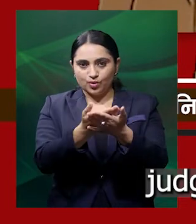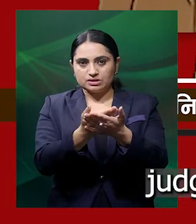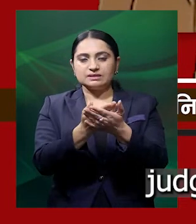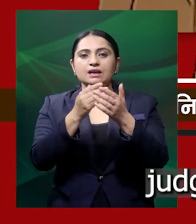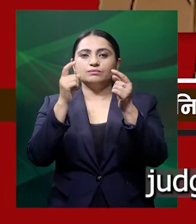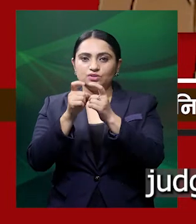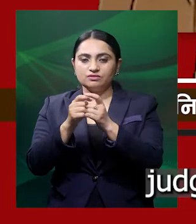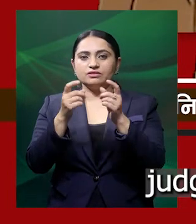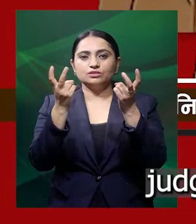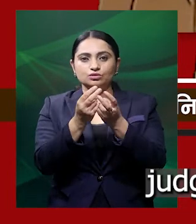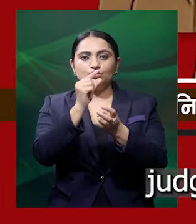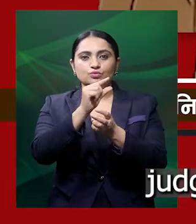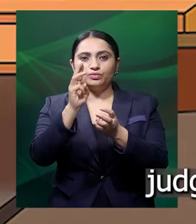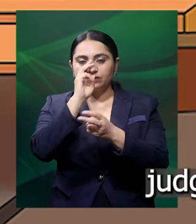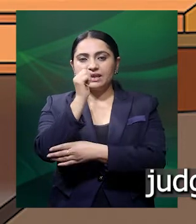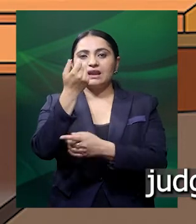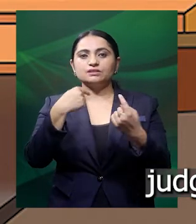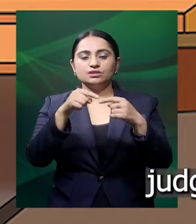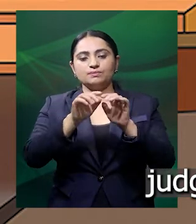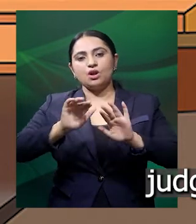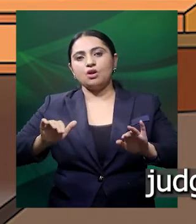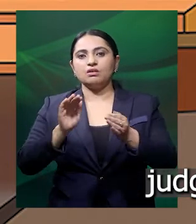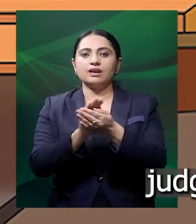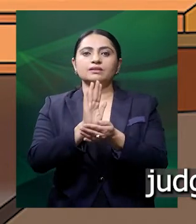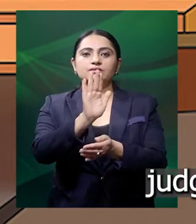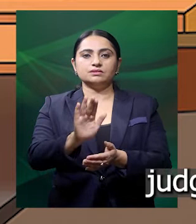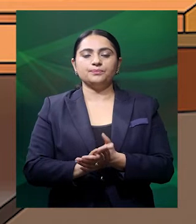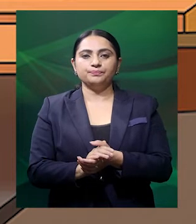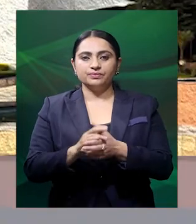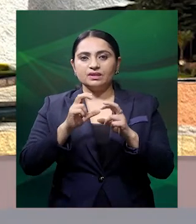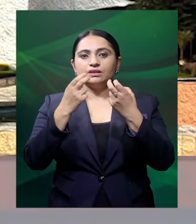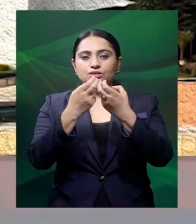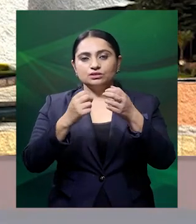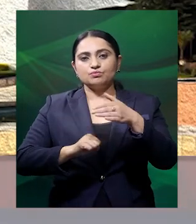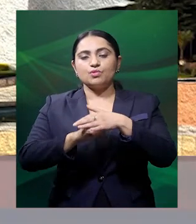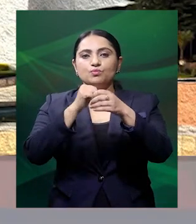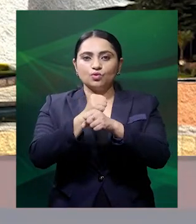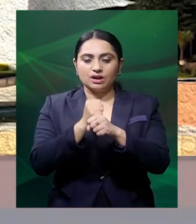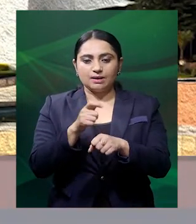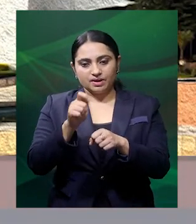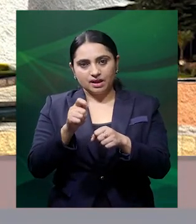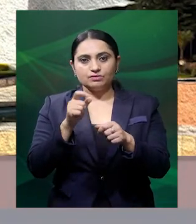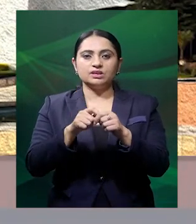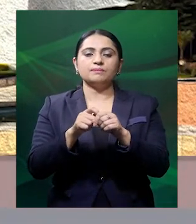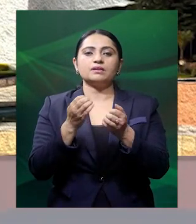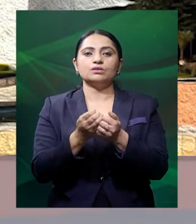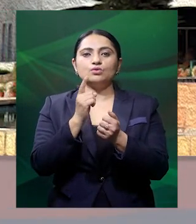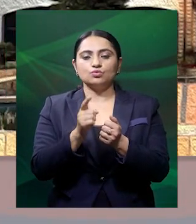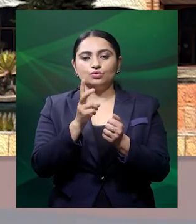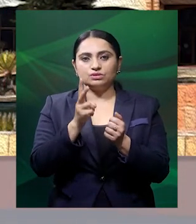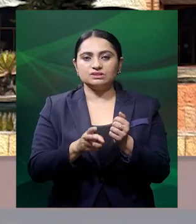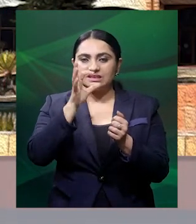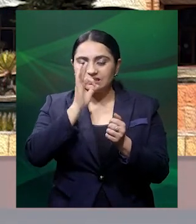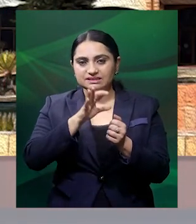र छलफल जस्ता विषयमा भने राष्ट्रिय सभालाई अलग राखिएको छ। संसदको प्रमुख काम कानून निर्माण गर्नु हो। यसका